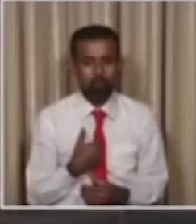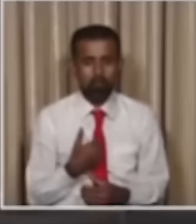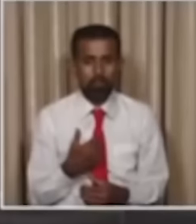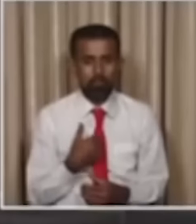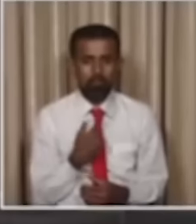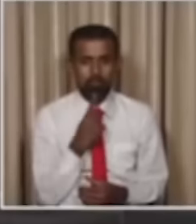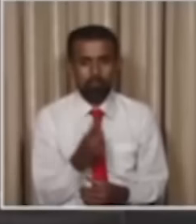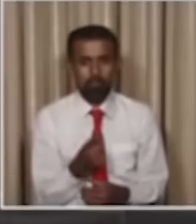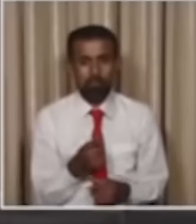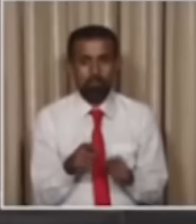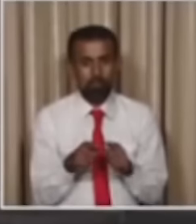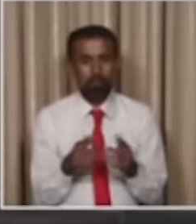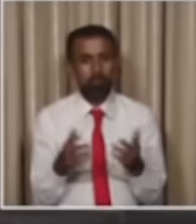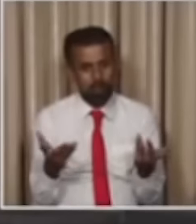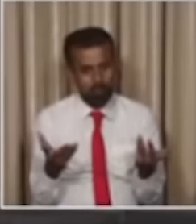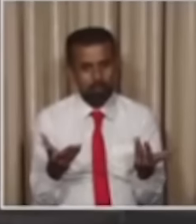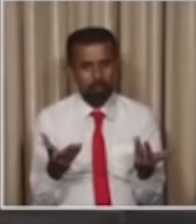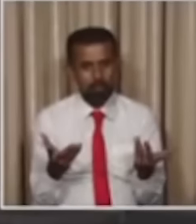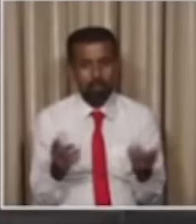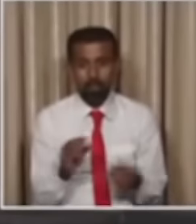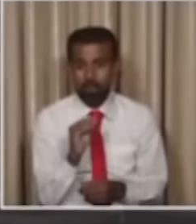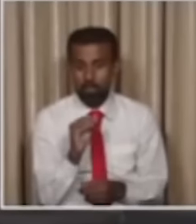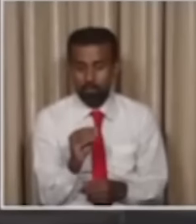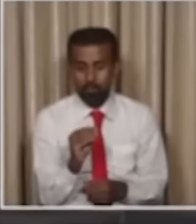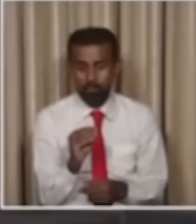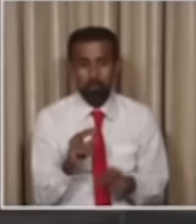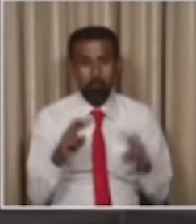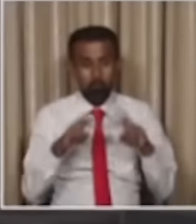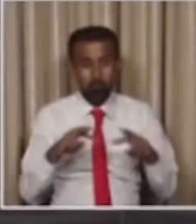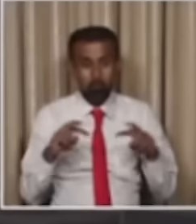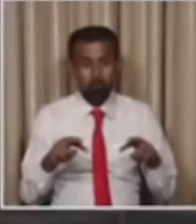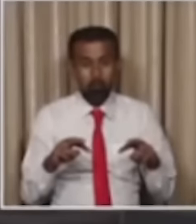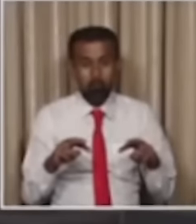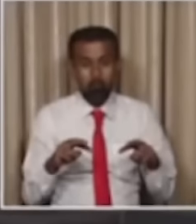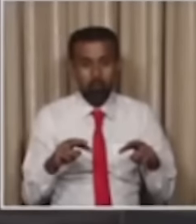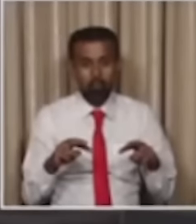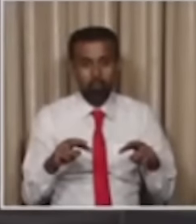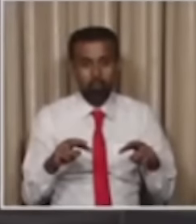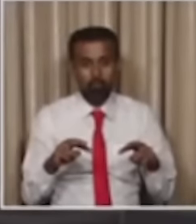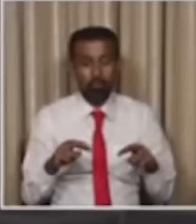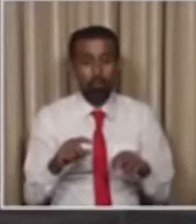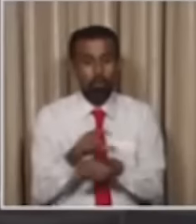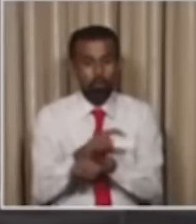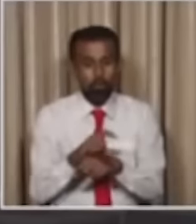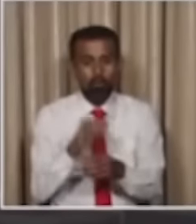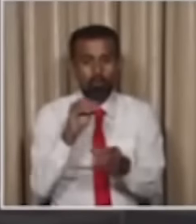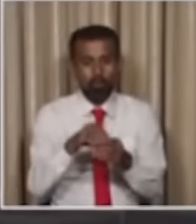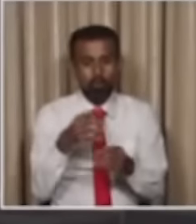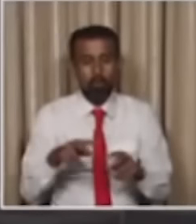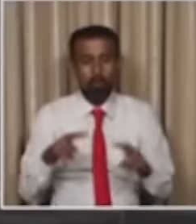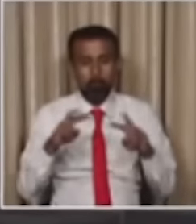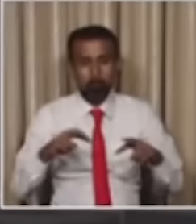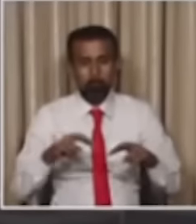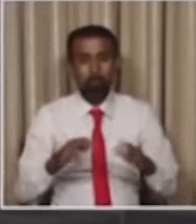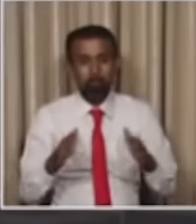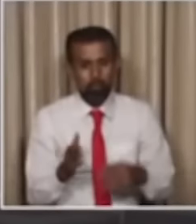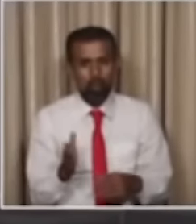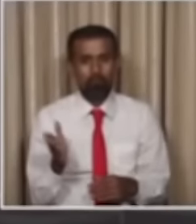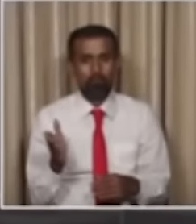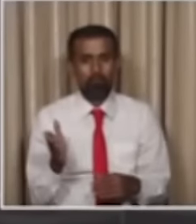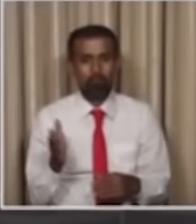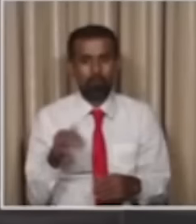කියන්නේ එහෙම එකක් නෑ කියලානේ. නමුත් පරීක්ෂණයක් මේ කොමිසමක් පත් කළා. ඒ පරීක්ෂණයක් කරනවා. මම